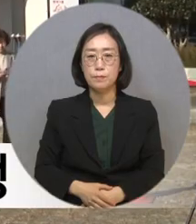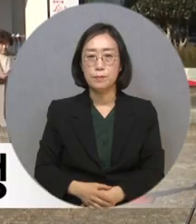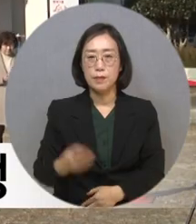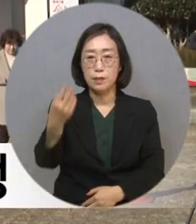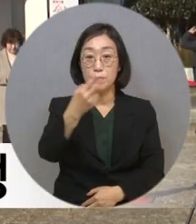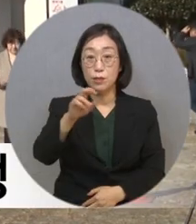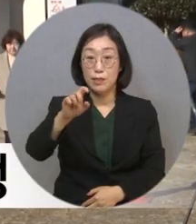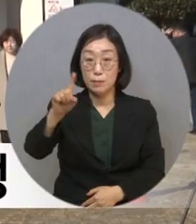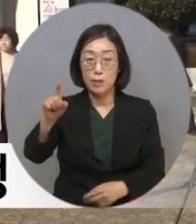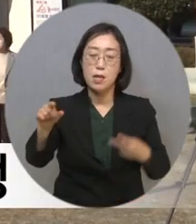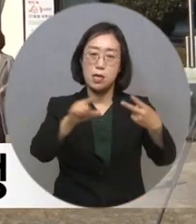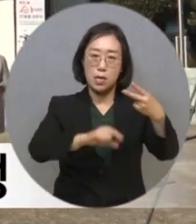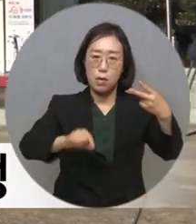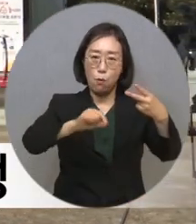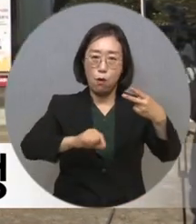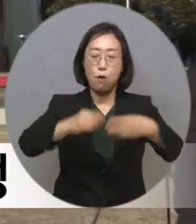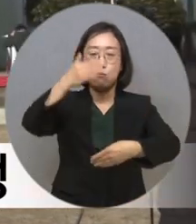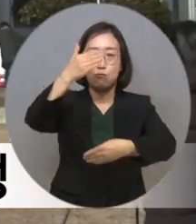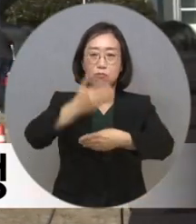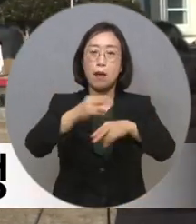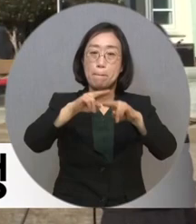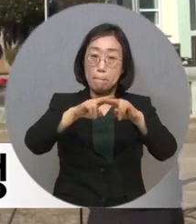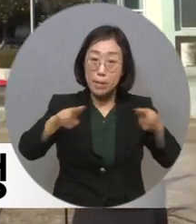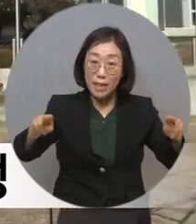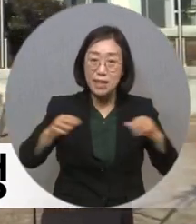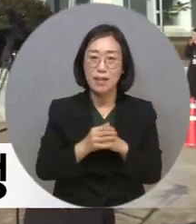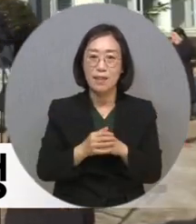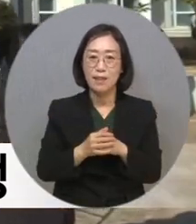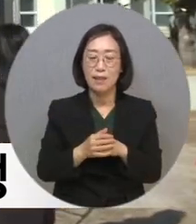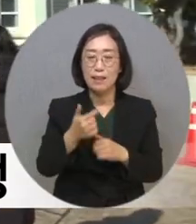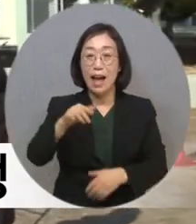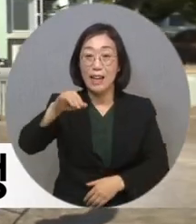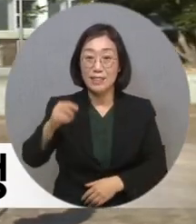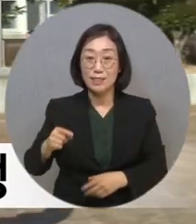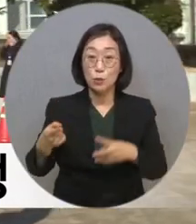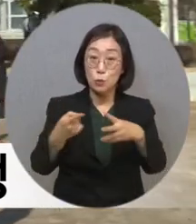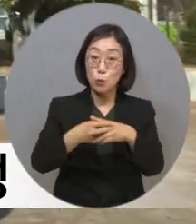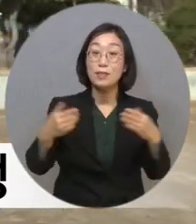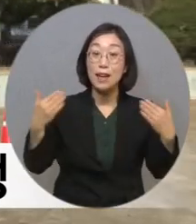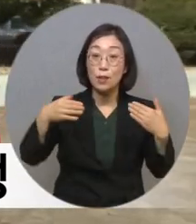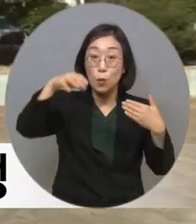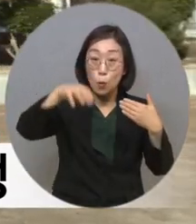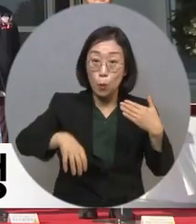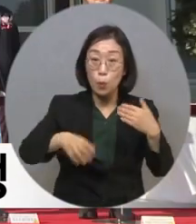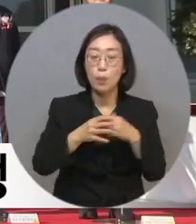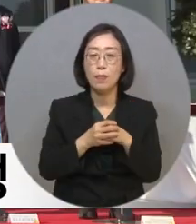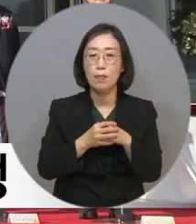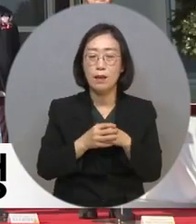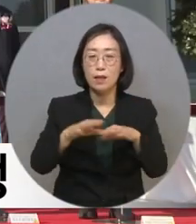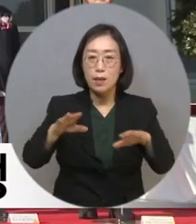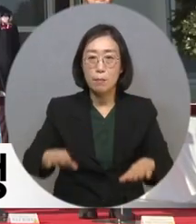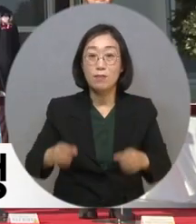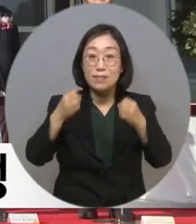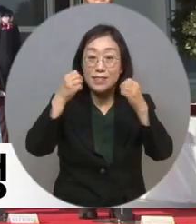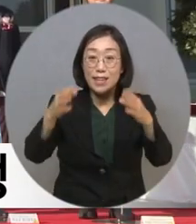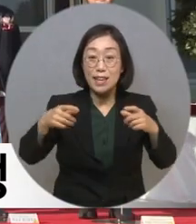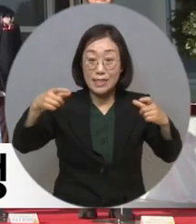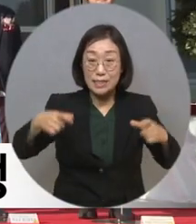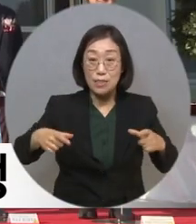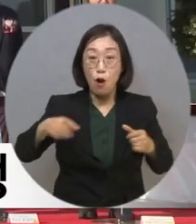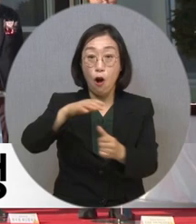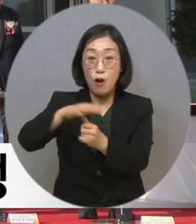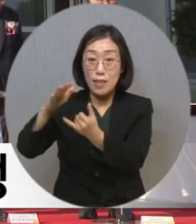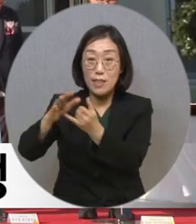2021년 2월 폐교되면 위치한 낮진 초등학교 용창 분교가이 지역 어린이들을